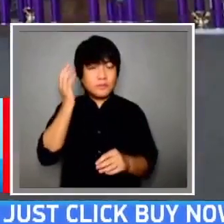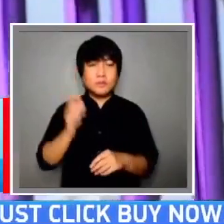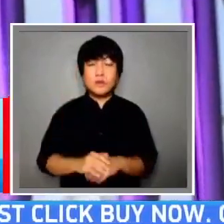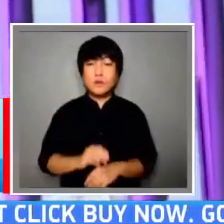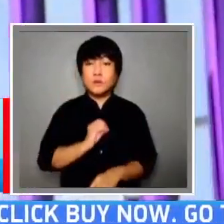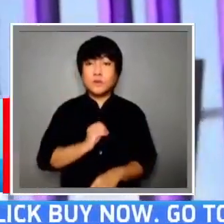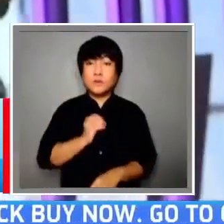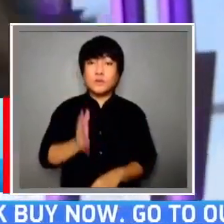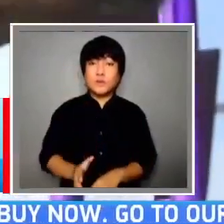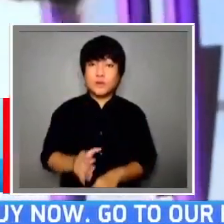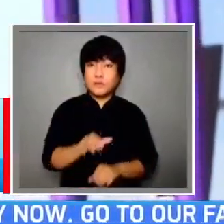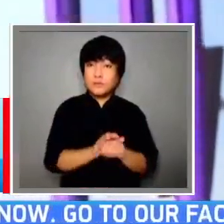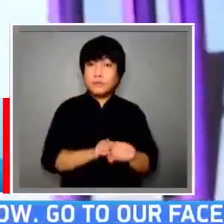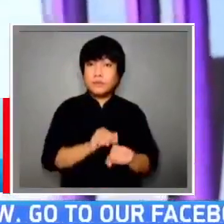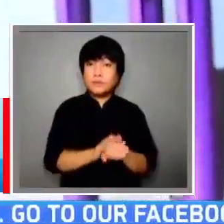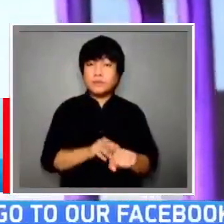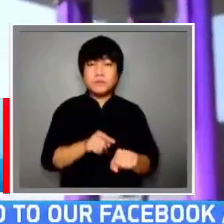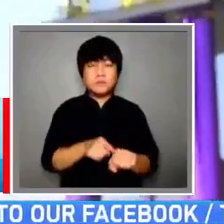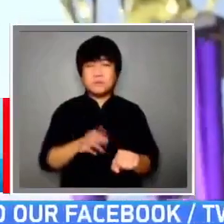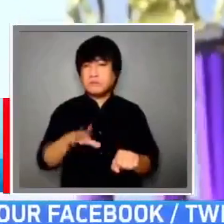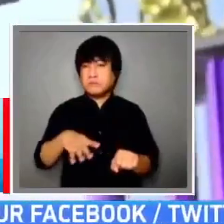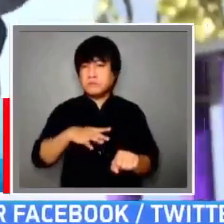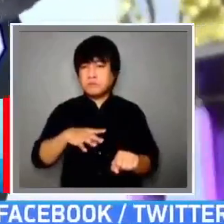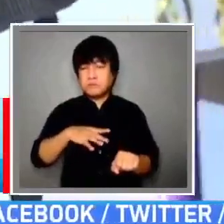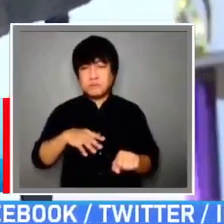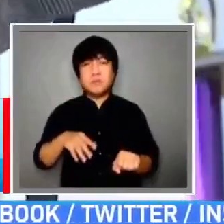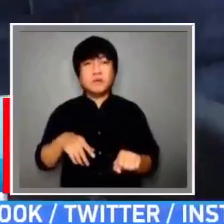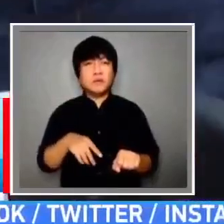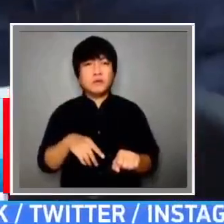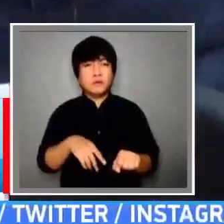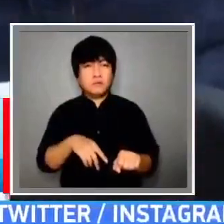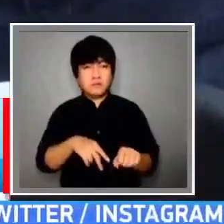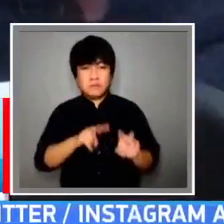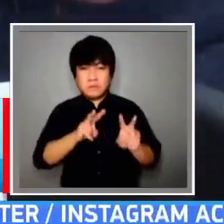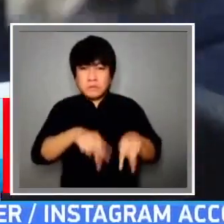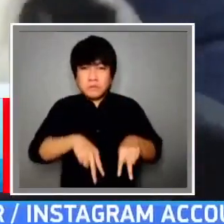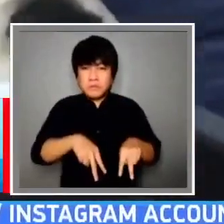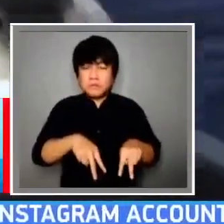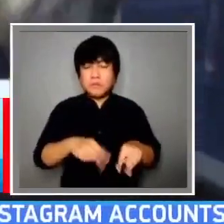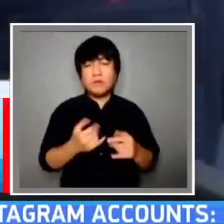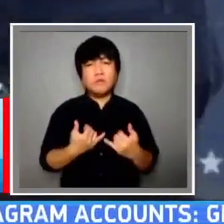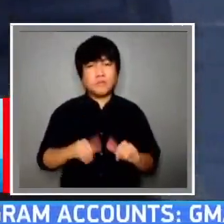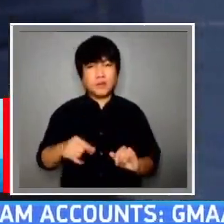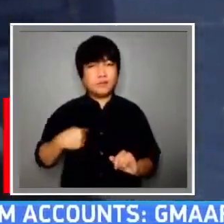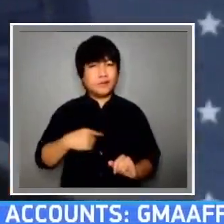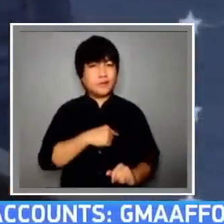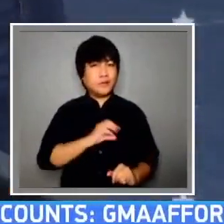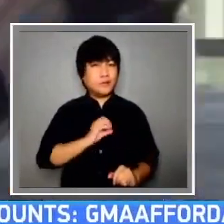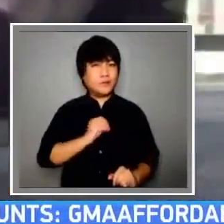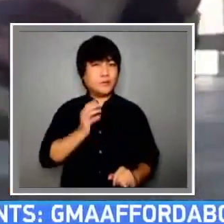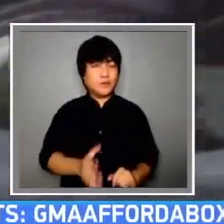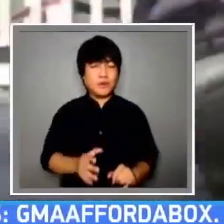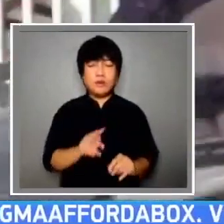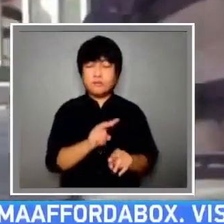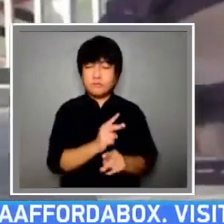kahit ugly man ang turing sa kanila mga fur baby, sobra-sobrang pagmamahal ang kaya nilang ibigay.